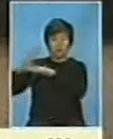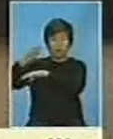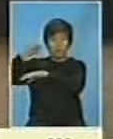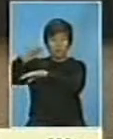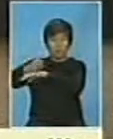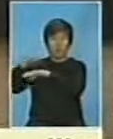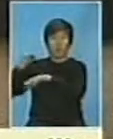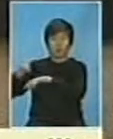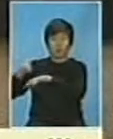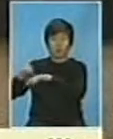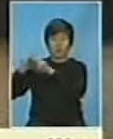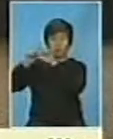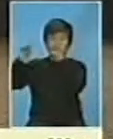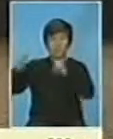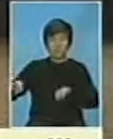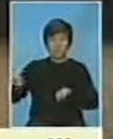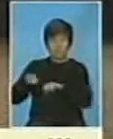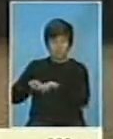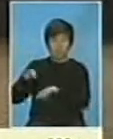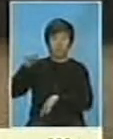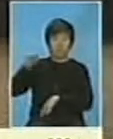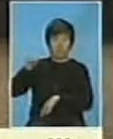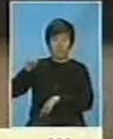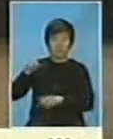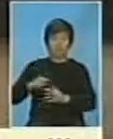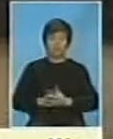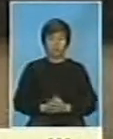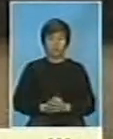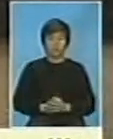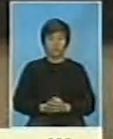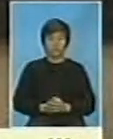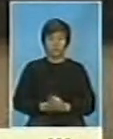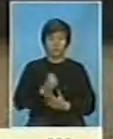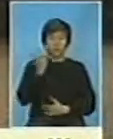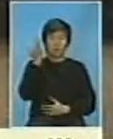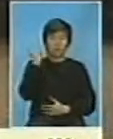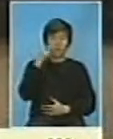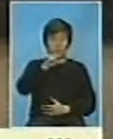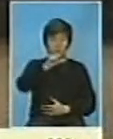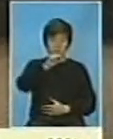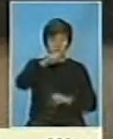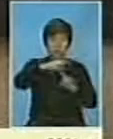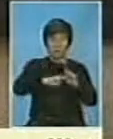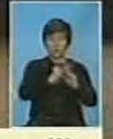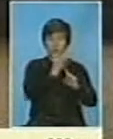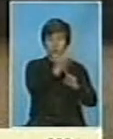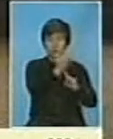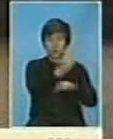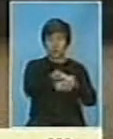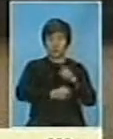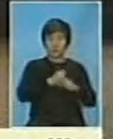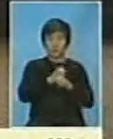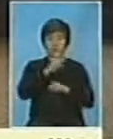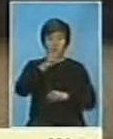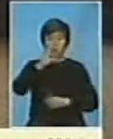งรับคำฟ้องไว้พิจารณาเมื่อวันที่20เมษาย